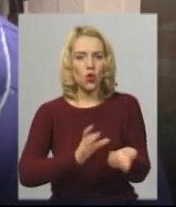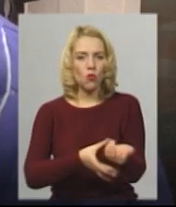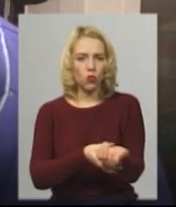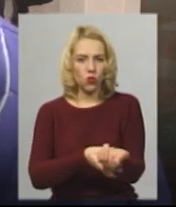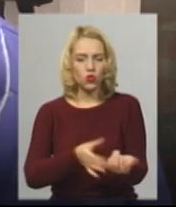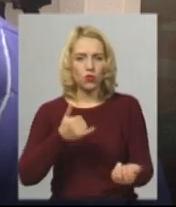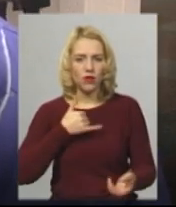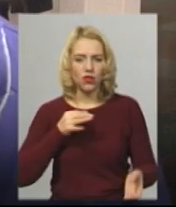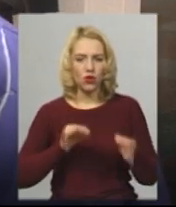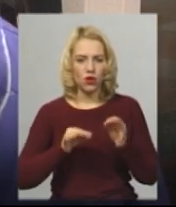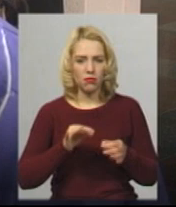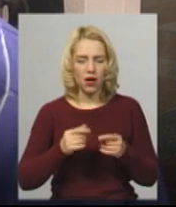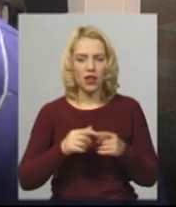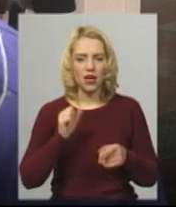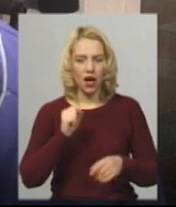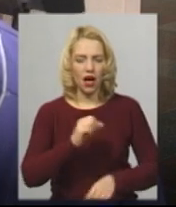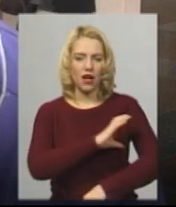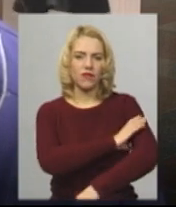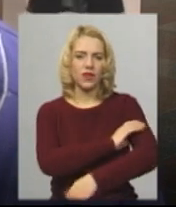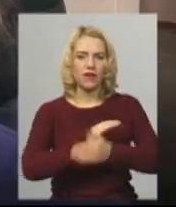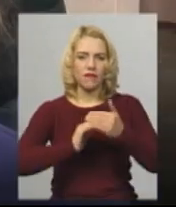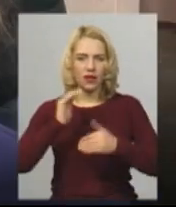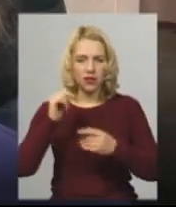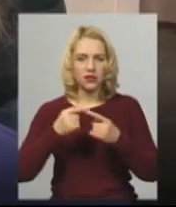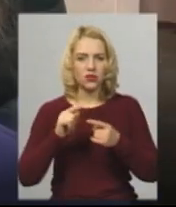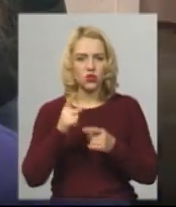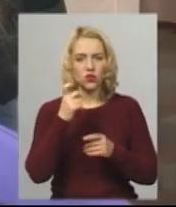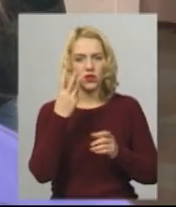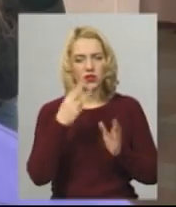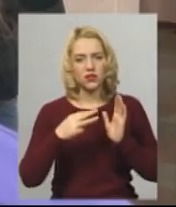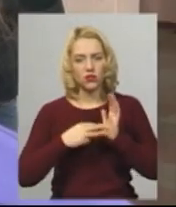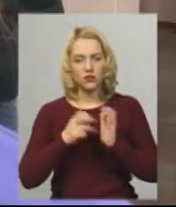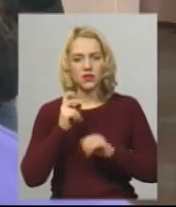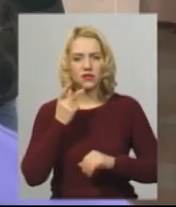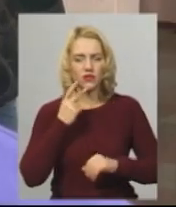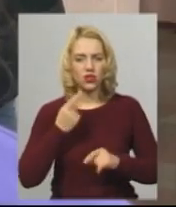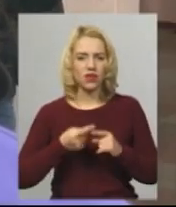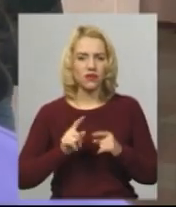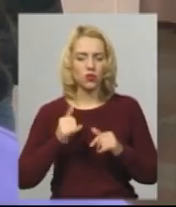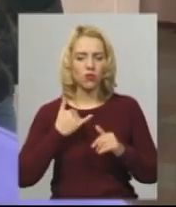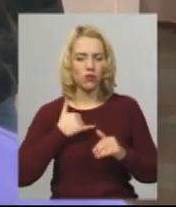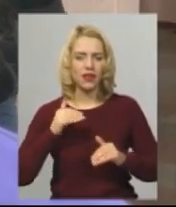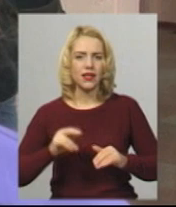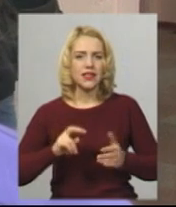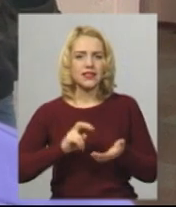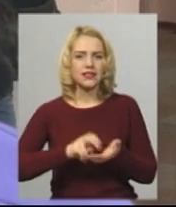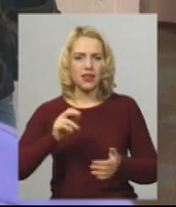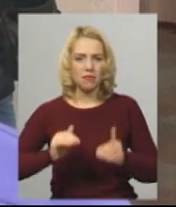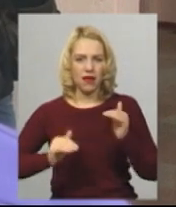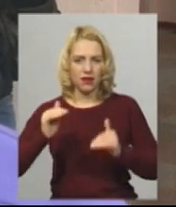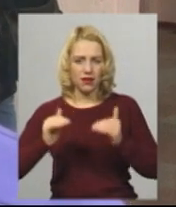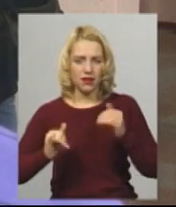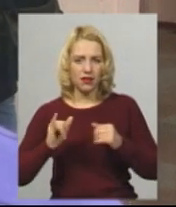а верхній 138, то трошки для мене забагато. Він зазвичай в мене стрибає. Я приймаю препарати